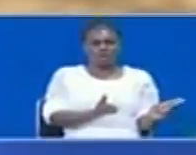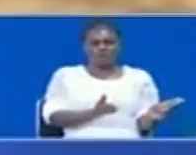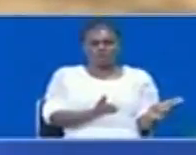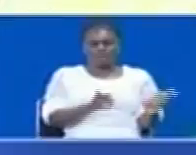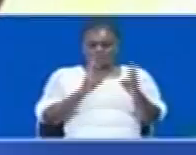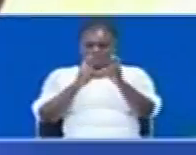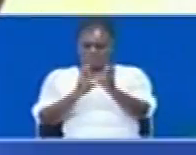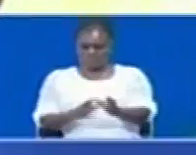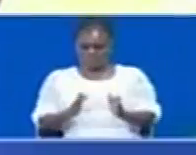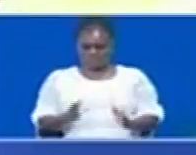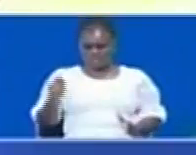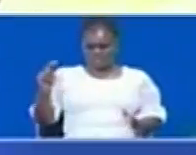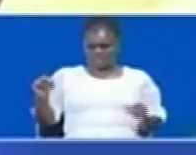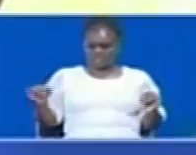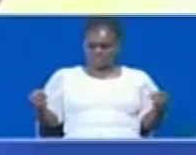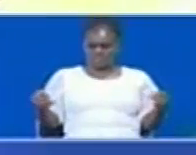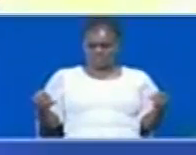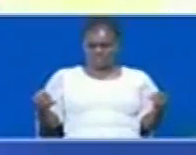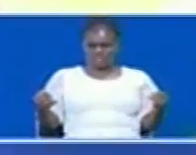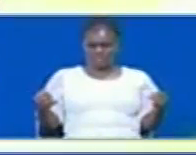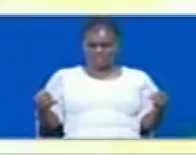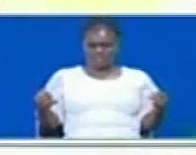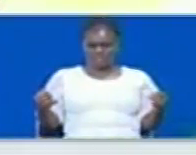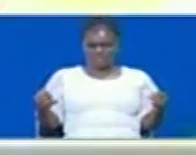Namaswa, KTN News,